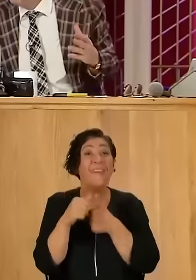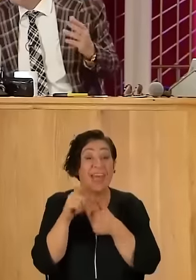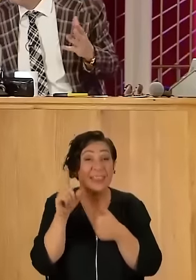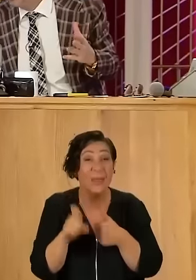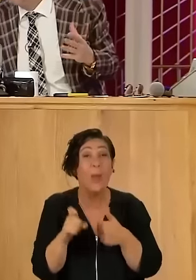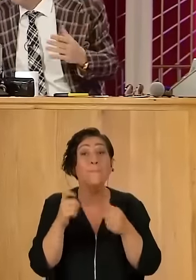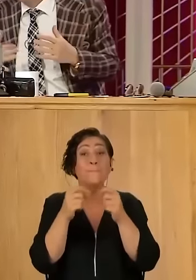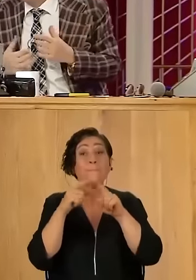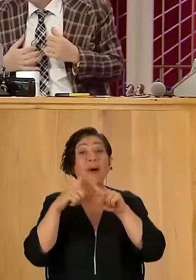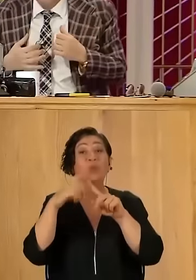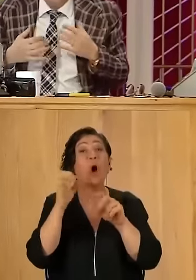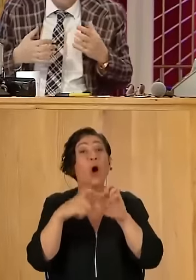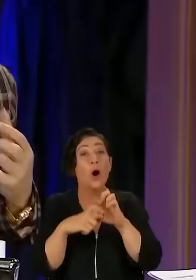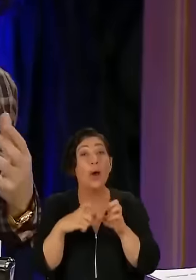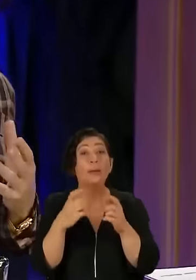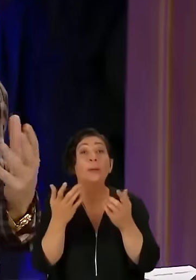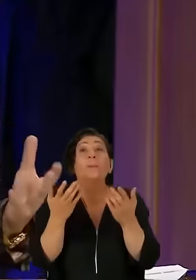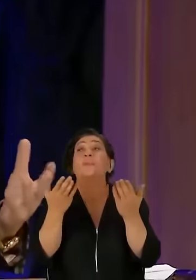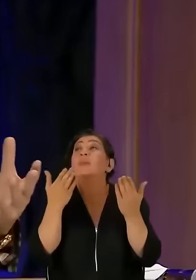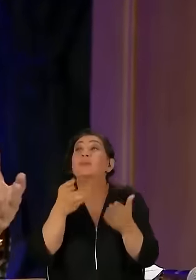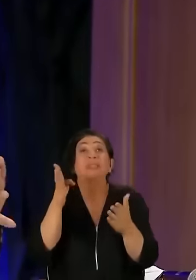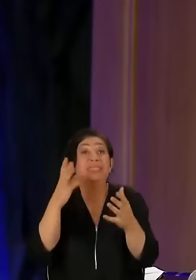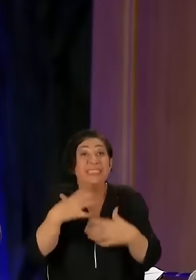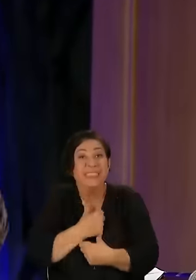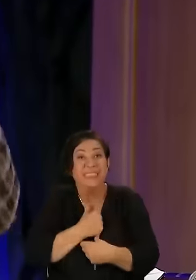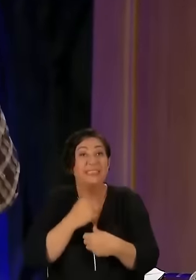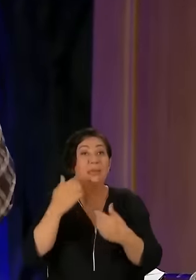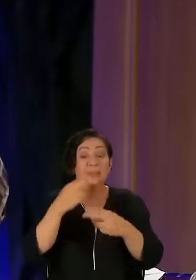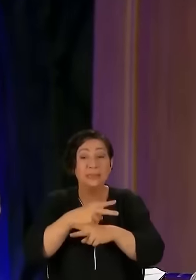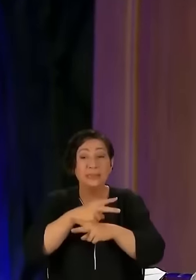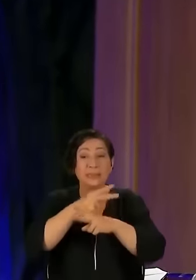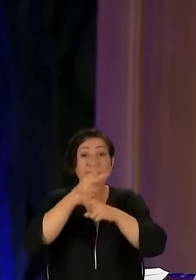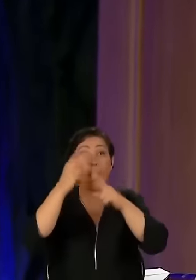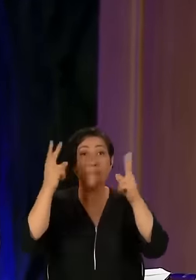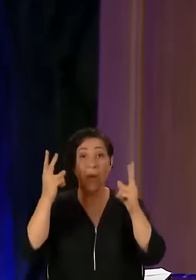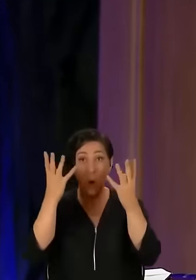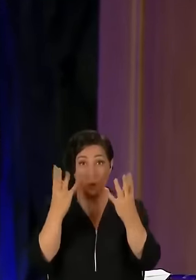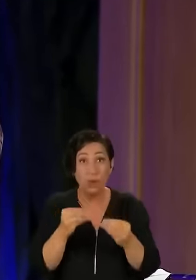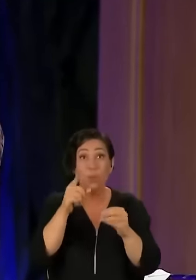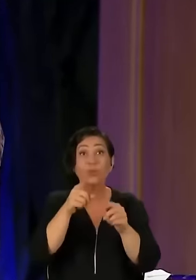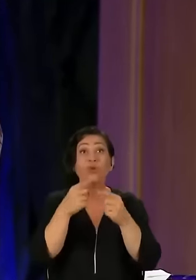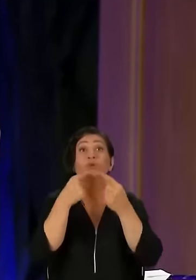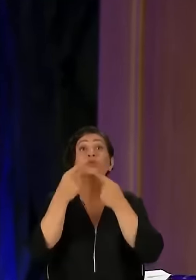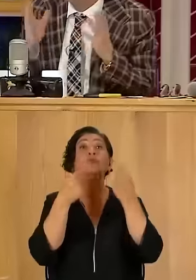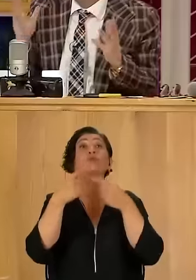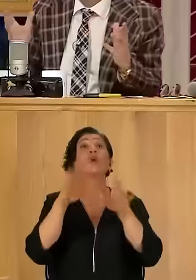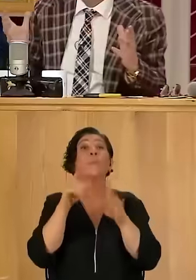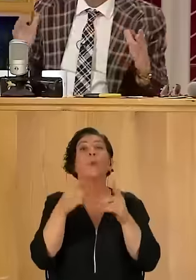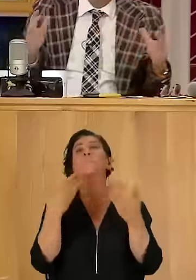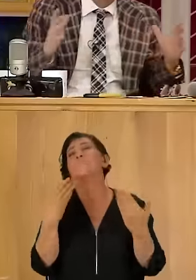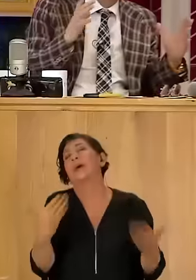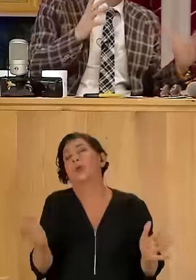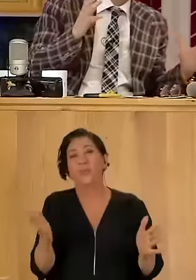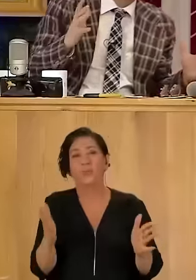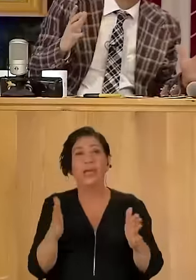Evlendi mi diye Batur. Bunun derdine düşmüş gibi sabahından kalkıp da bunu yansıtmıyorlar mı ekrana? Buna